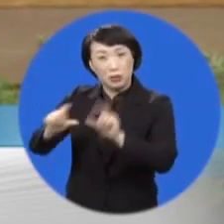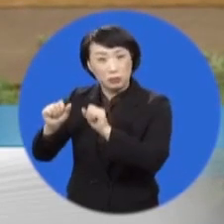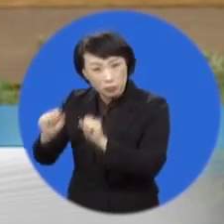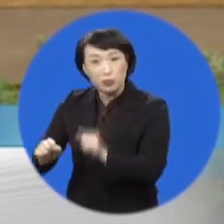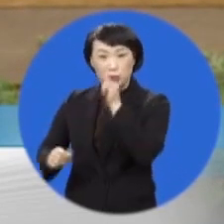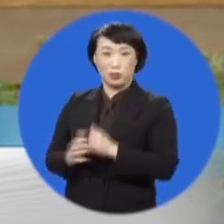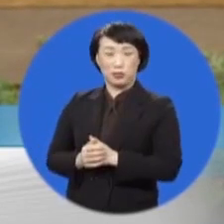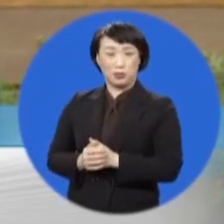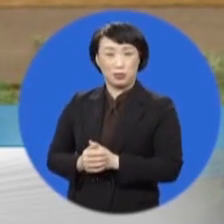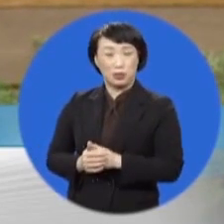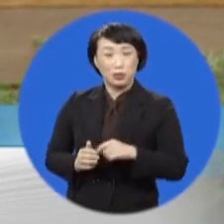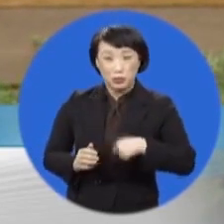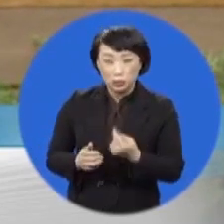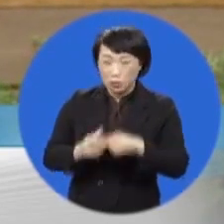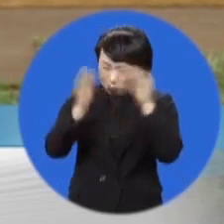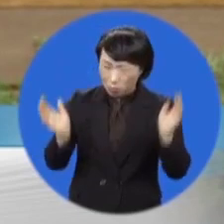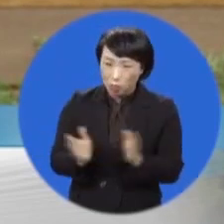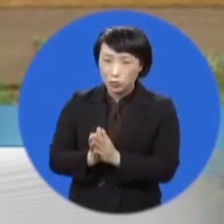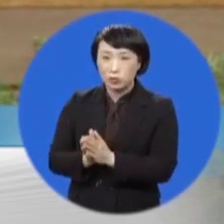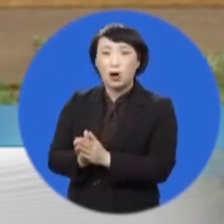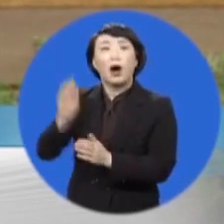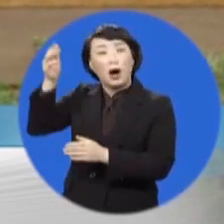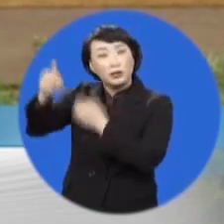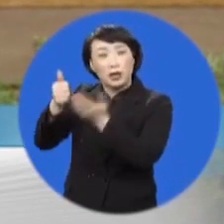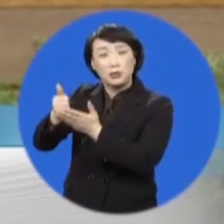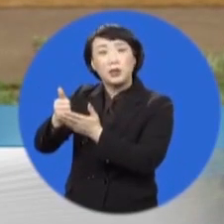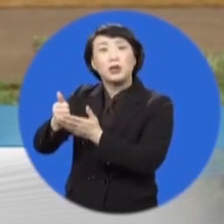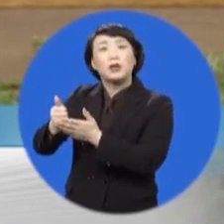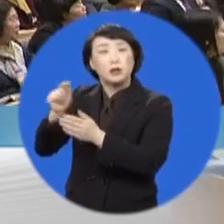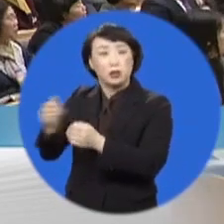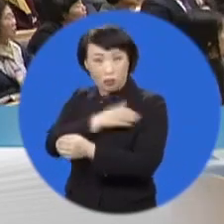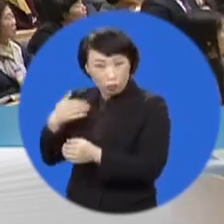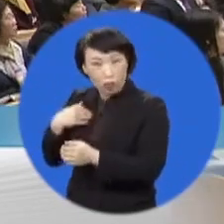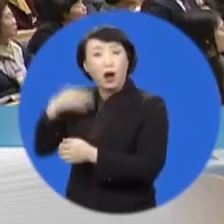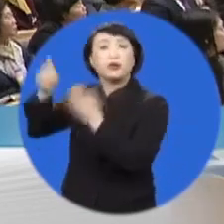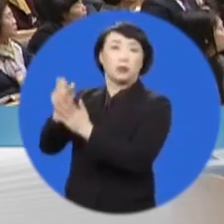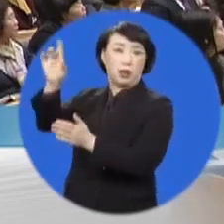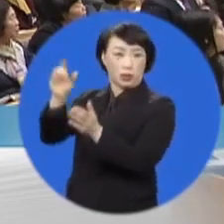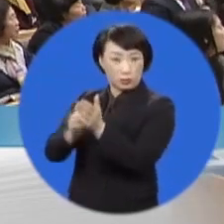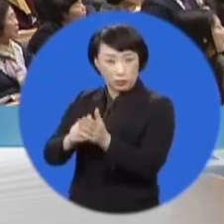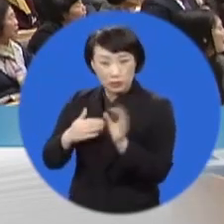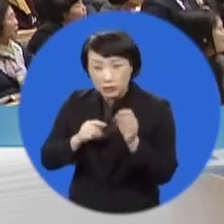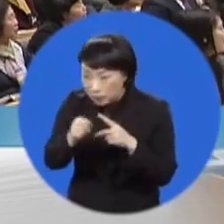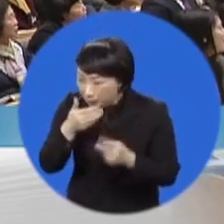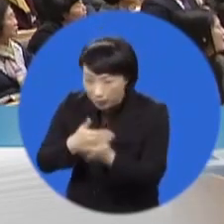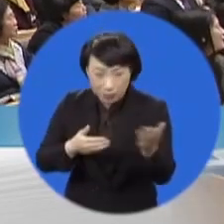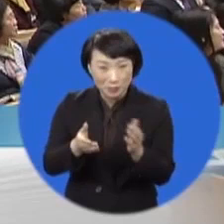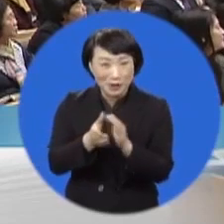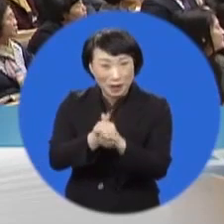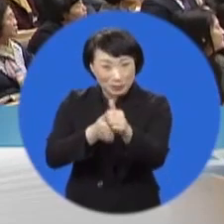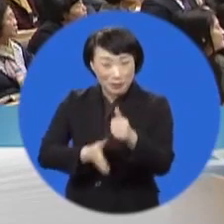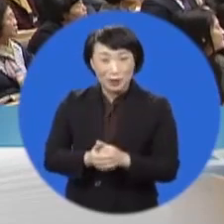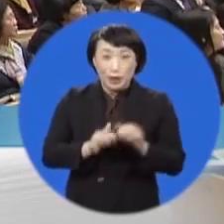이 수 후에 모든것이 공급된 씨는 문의 하나님이시라 이 말해 하늘호수 먼 하면 어느새